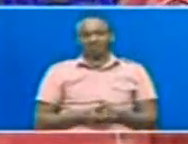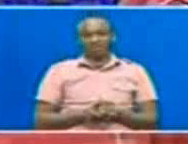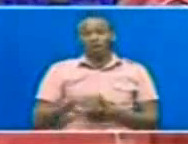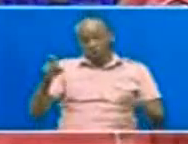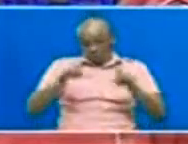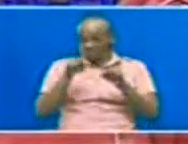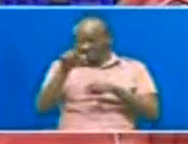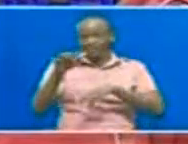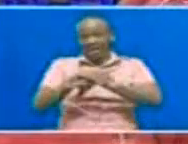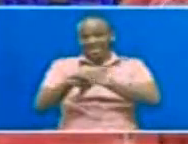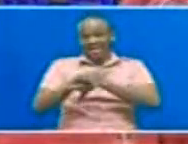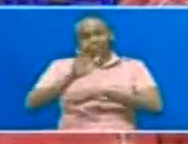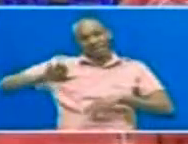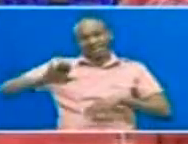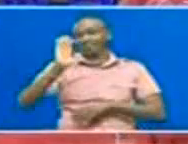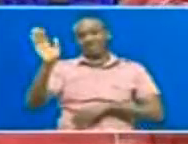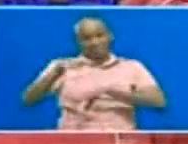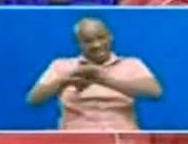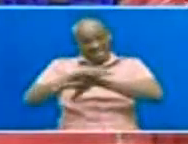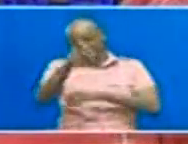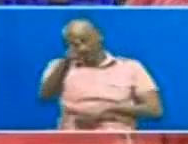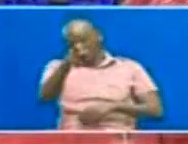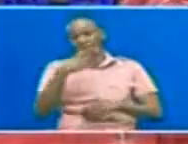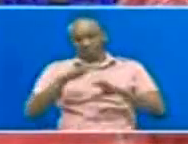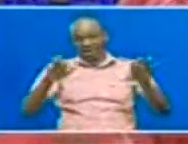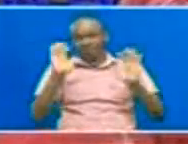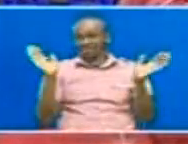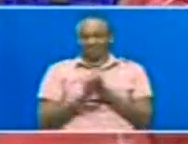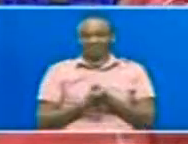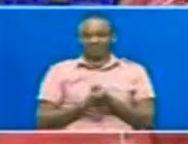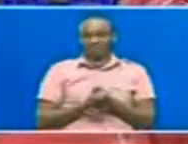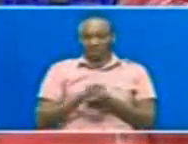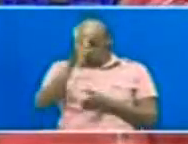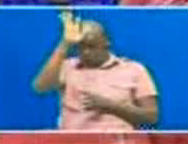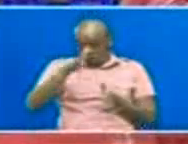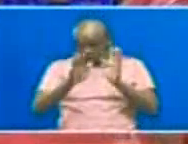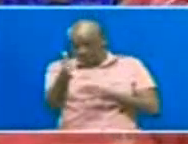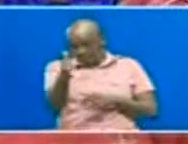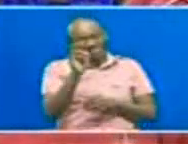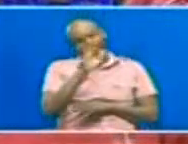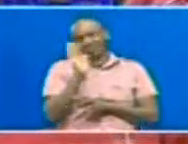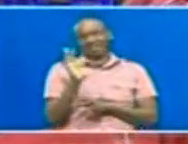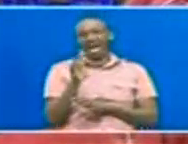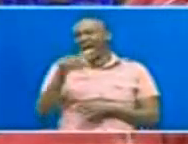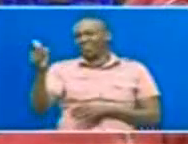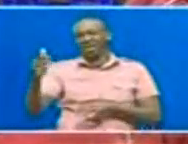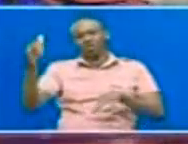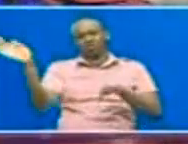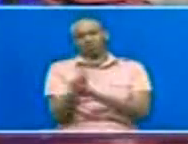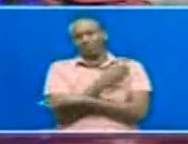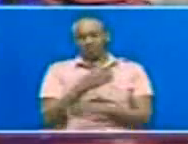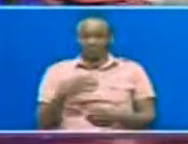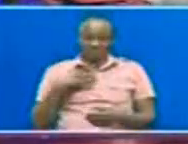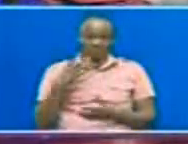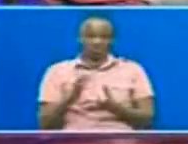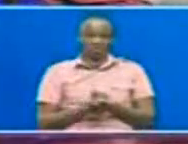Makadara ndiyo naona kwa peke yake. Hmm. Ya Makadara. On Jogoro. Yeah. Hiyo ndiyo hiko. Hmm. Bingine vyote, nafikiri watu